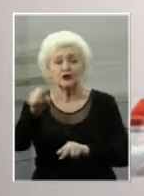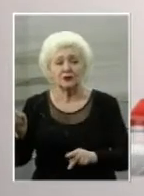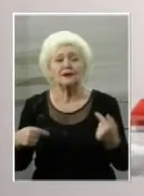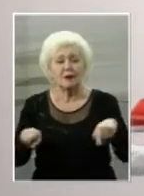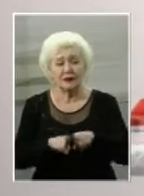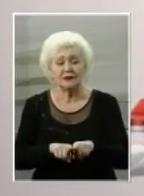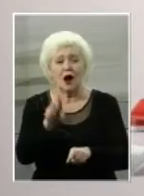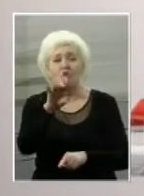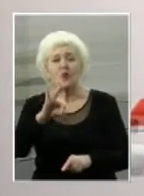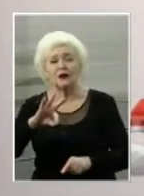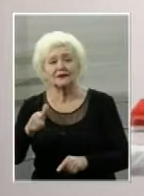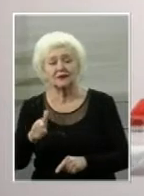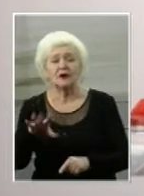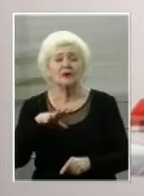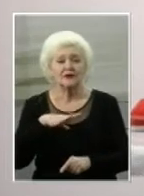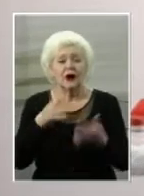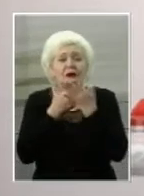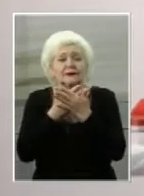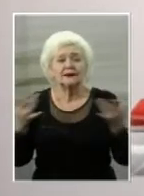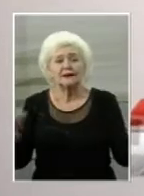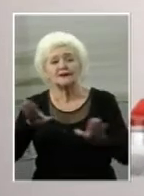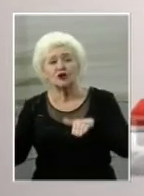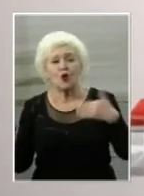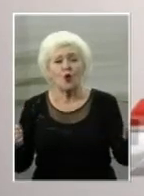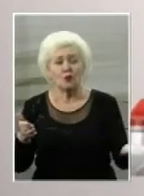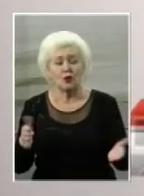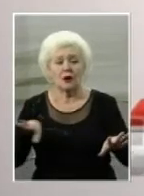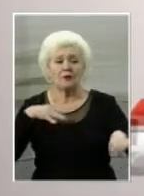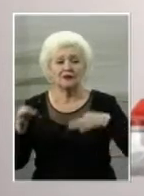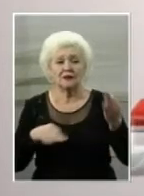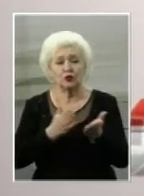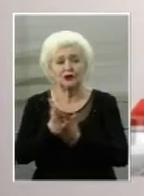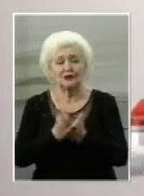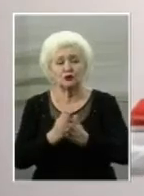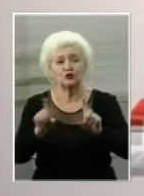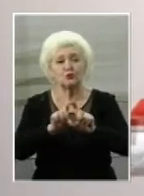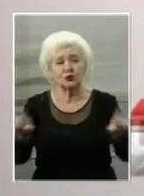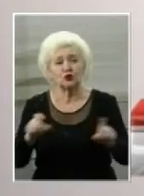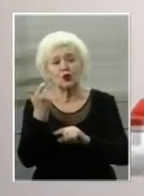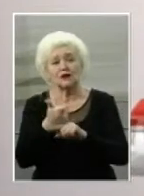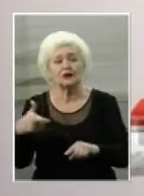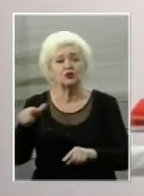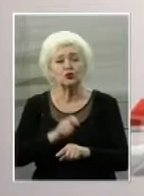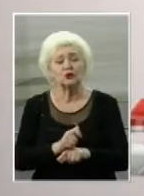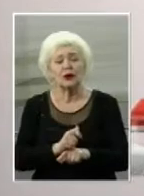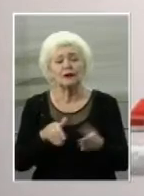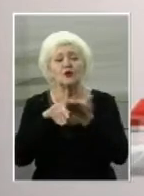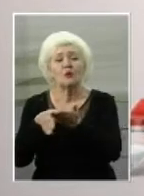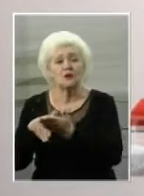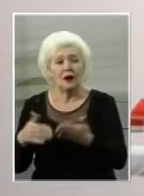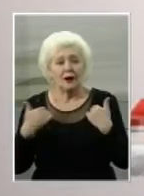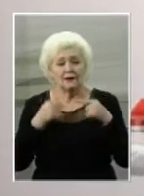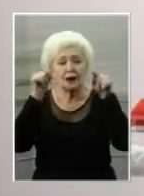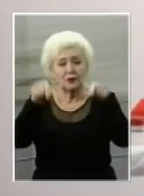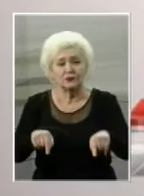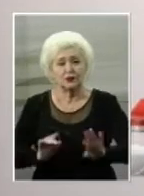бо булінг буває з різного боку. Психологічна служба школи дуже допомагає нам